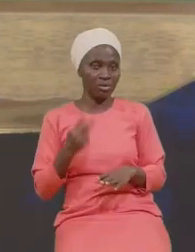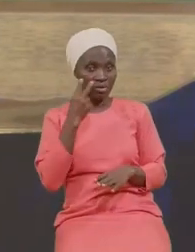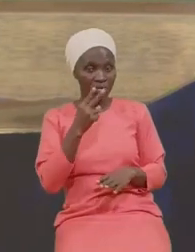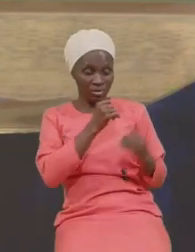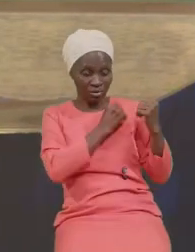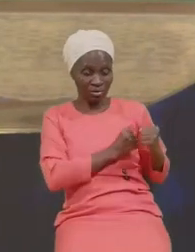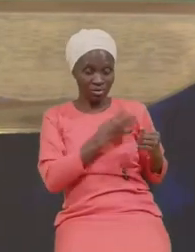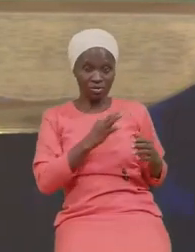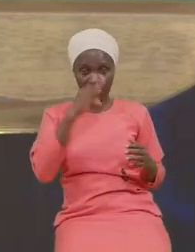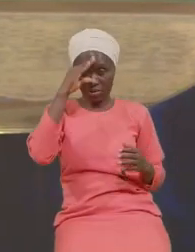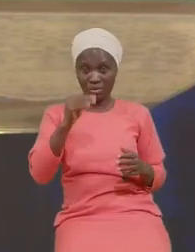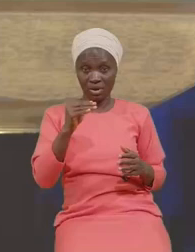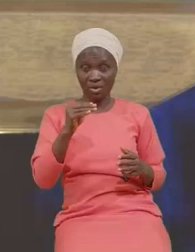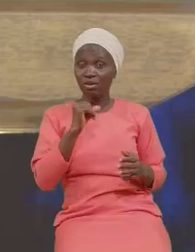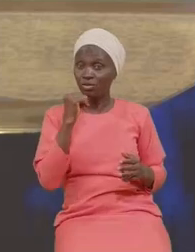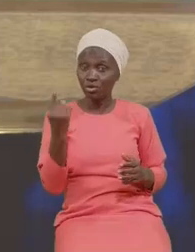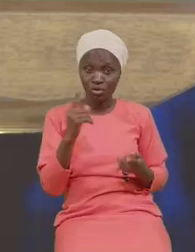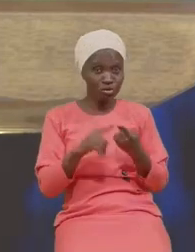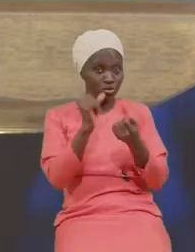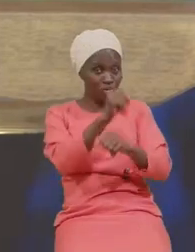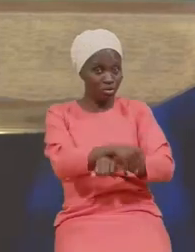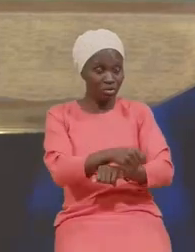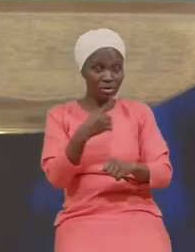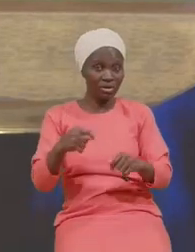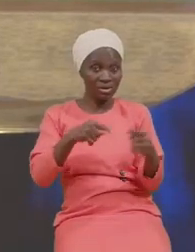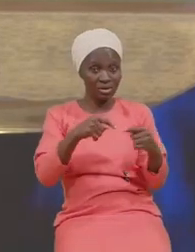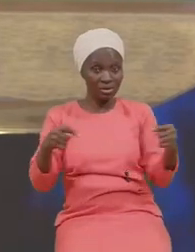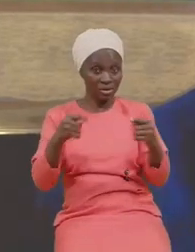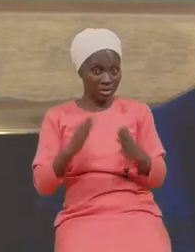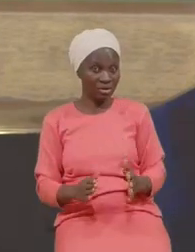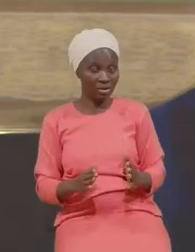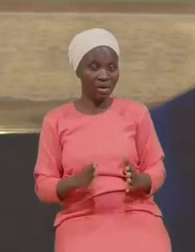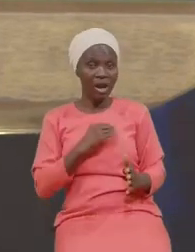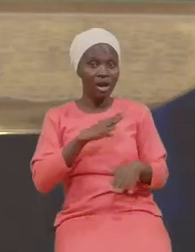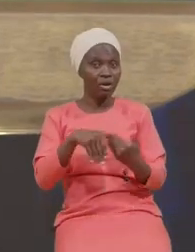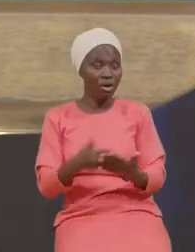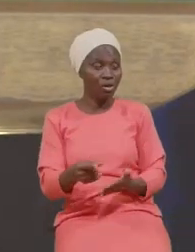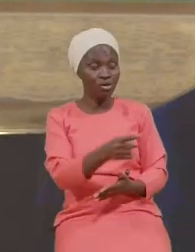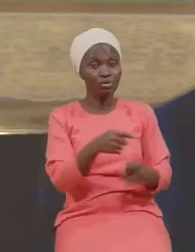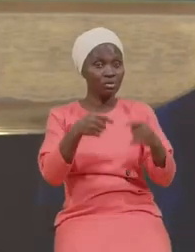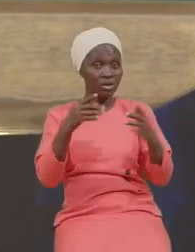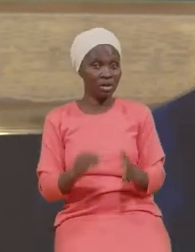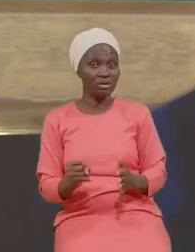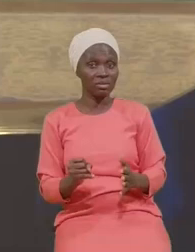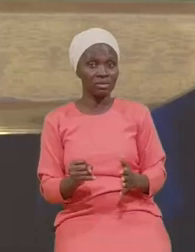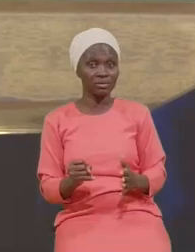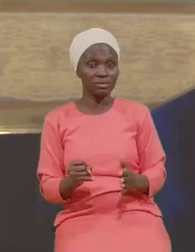non seulement conquérir vainqueur les eviens les